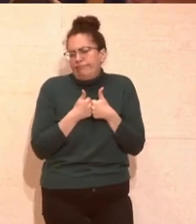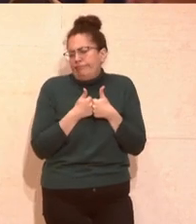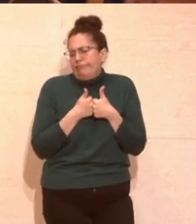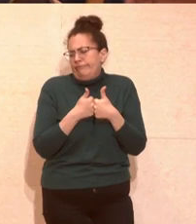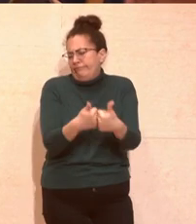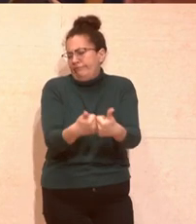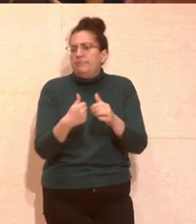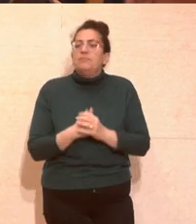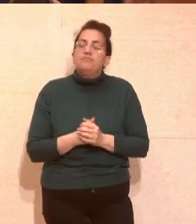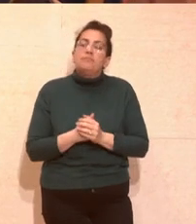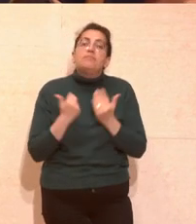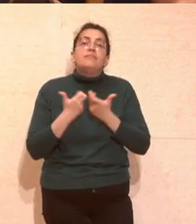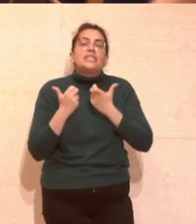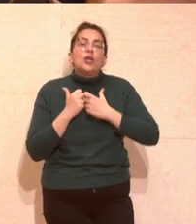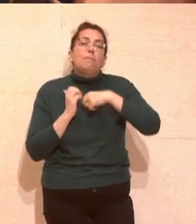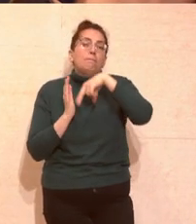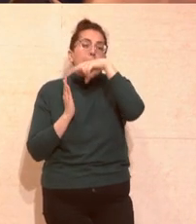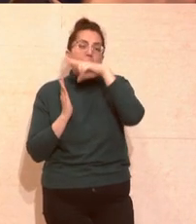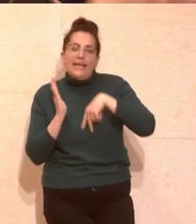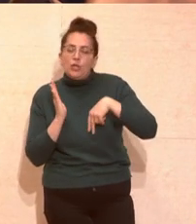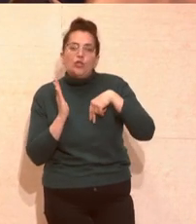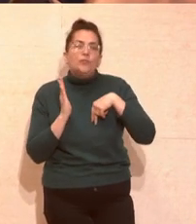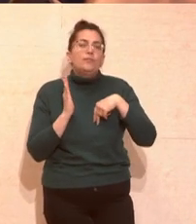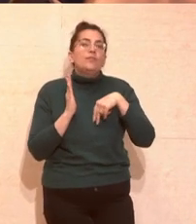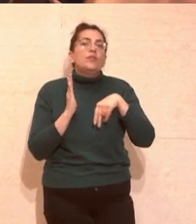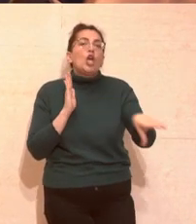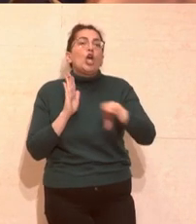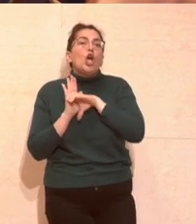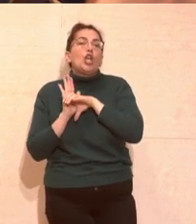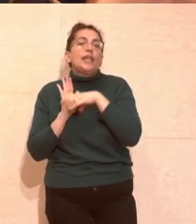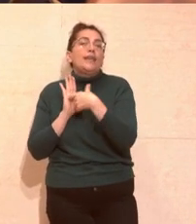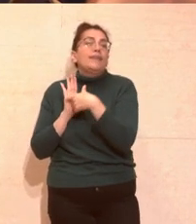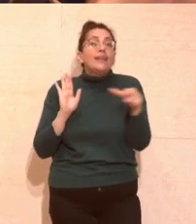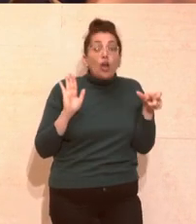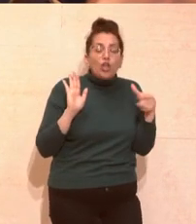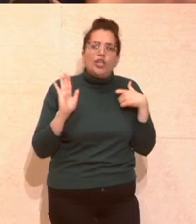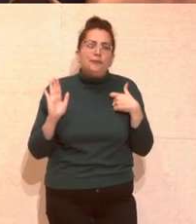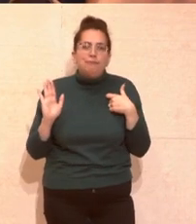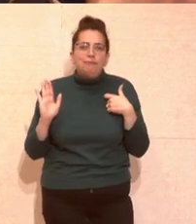notamment, enfin, et ni dans l'encodage, ni dans le décodage, et je voulais savoir...